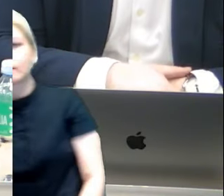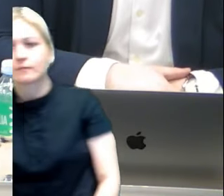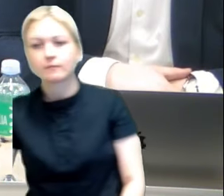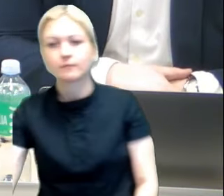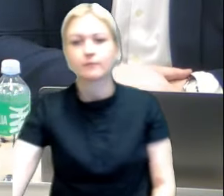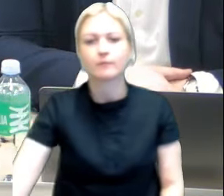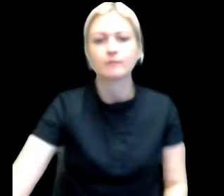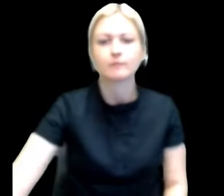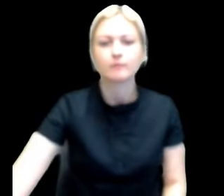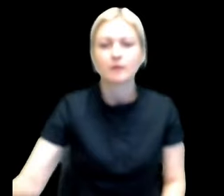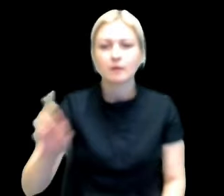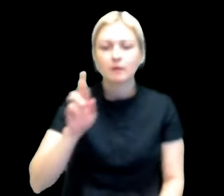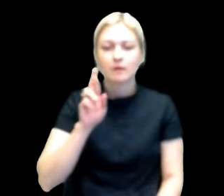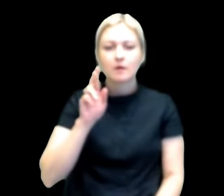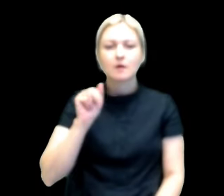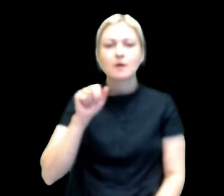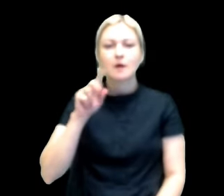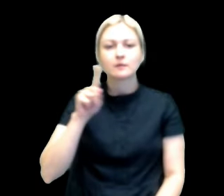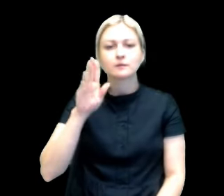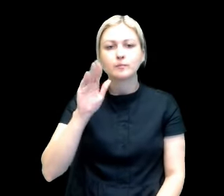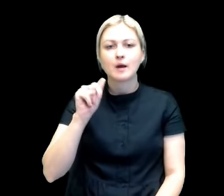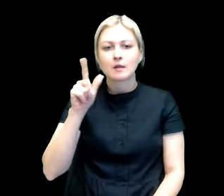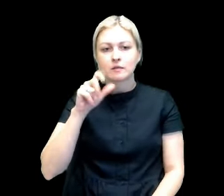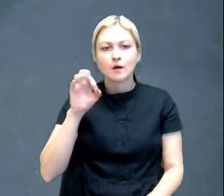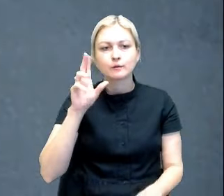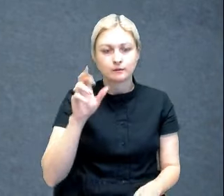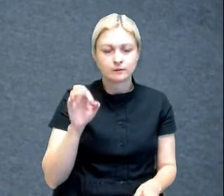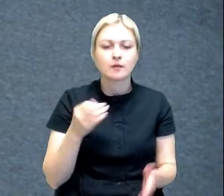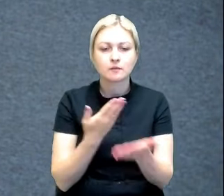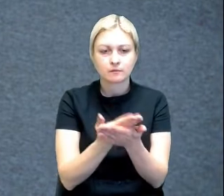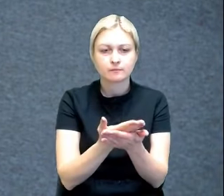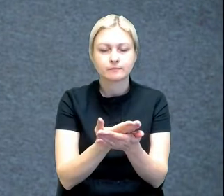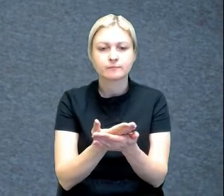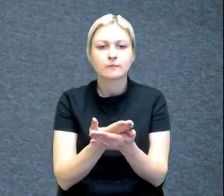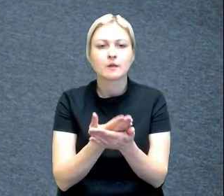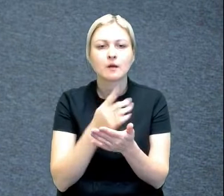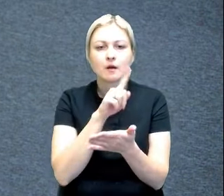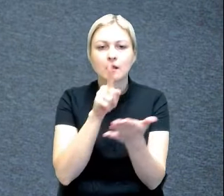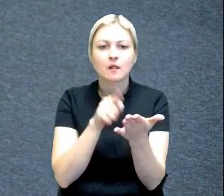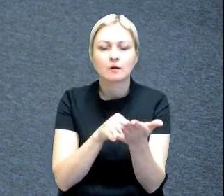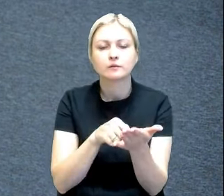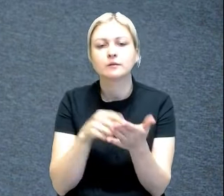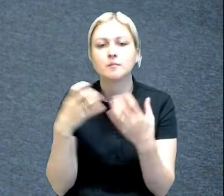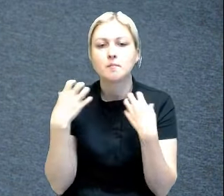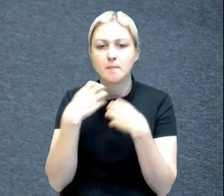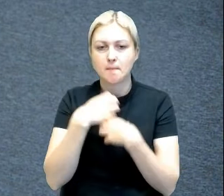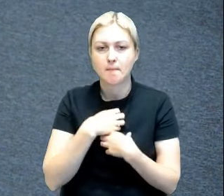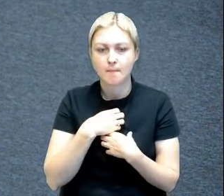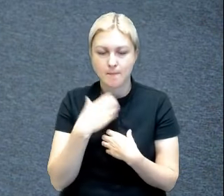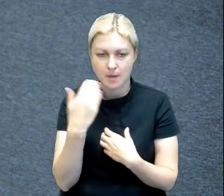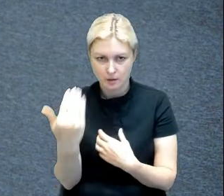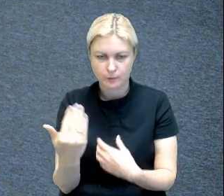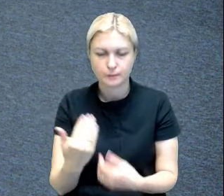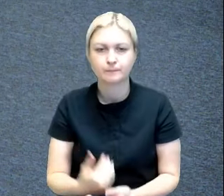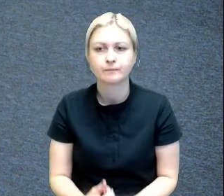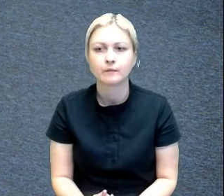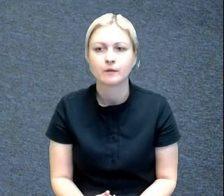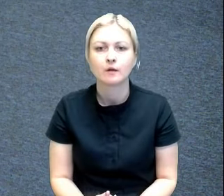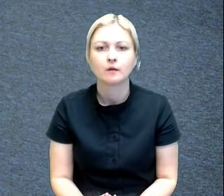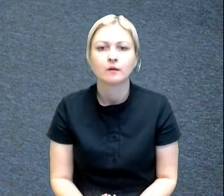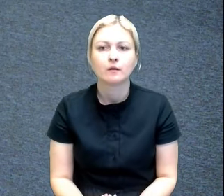jūsų sąrašo tai ačiū ugniau norėjau gerbiam mere paklausti viešoj